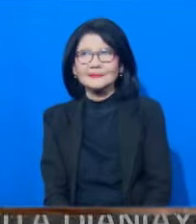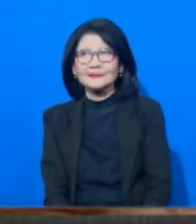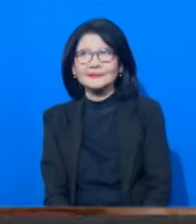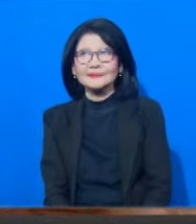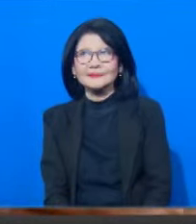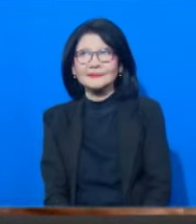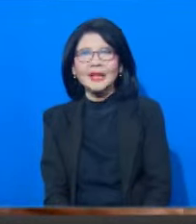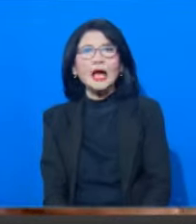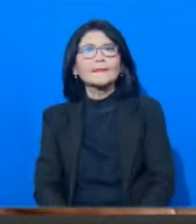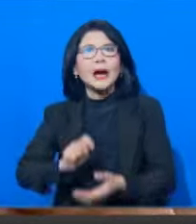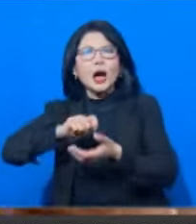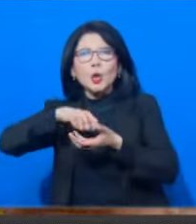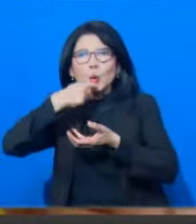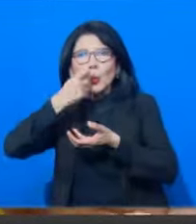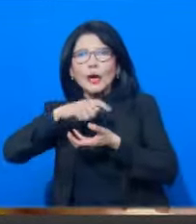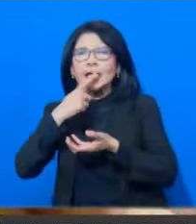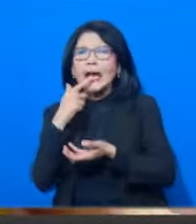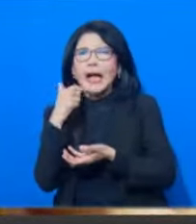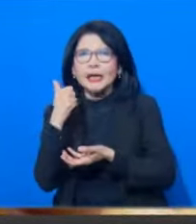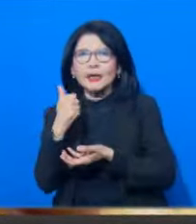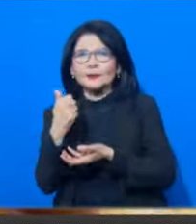Pantesan rame. Emang enak ini.